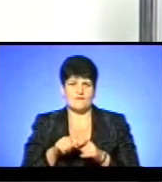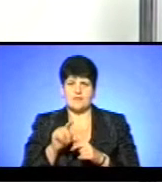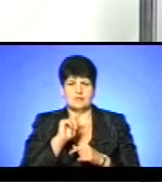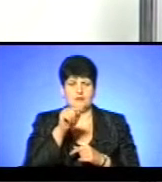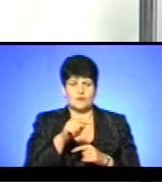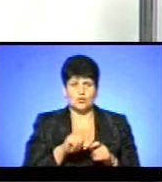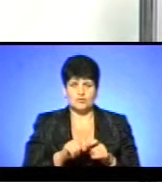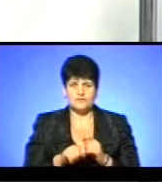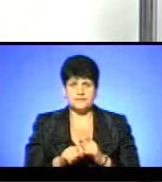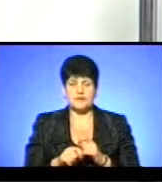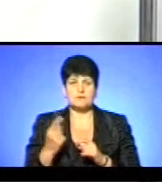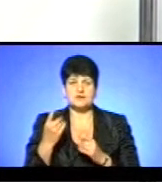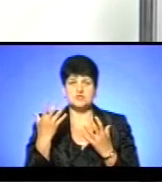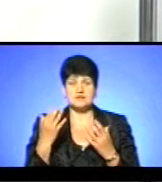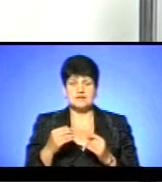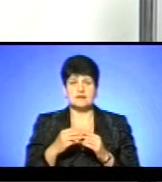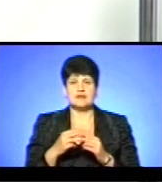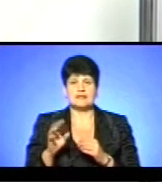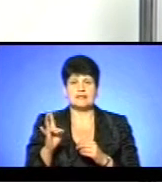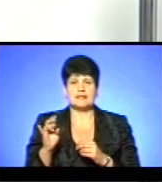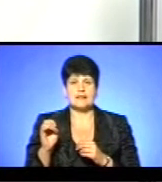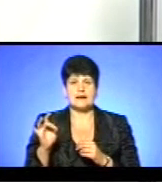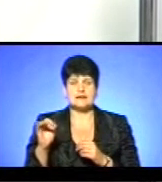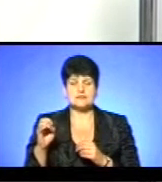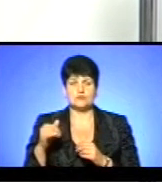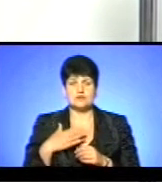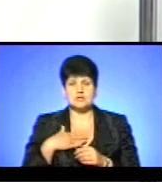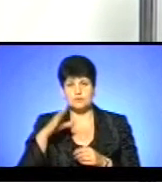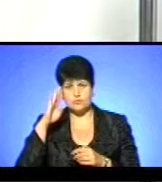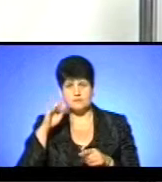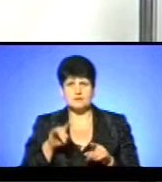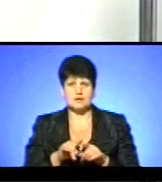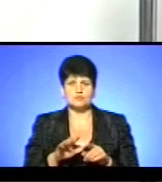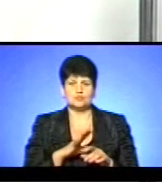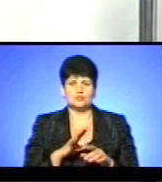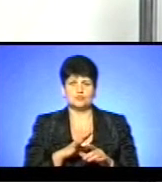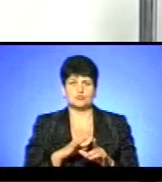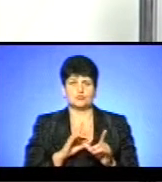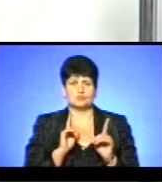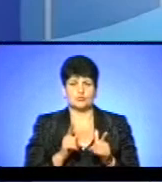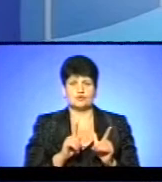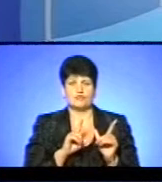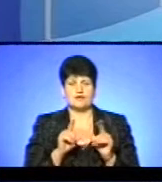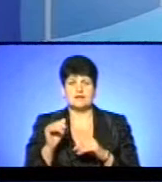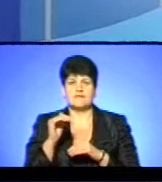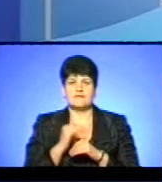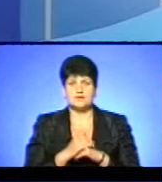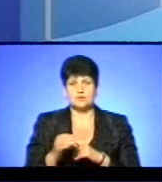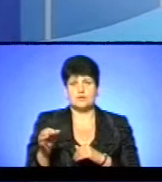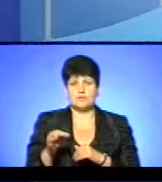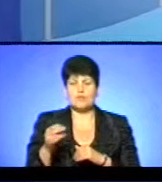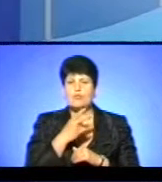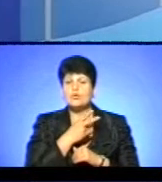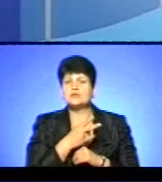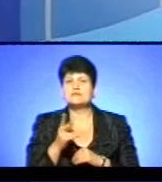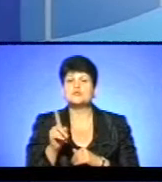Зокрема, перші дні нересту 2018 року нашими хлопцями також було узгоджено виїхати ввечері на водойму, подивитися,